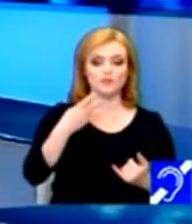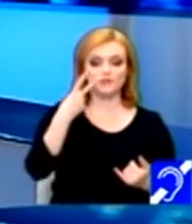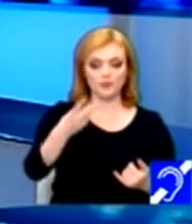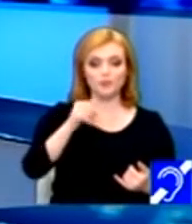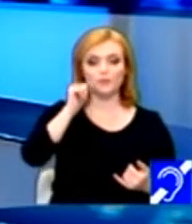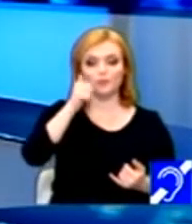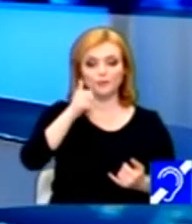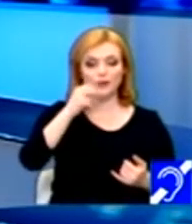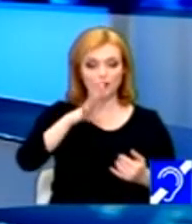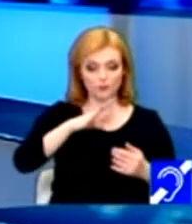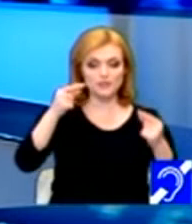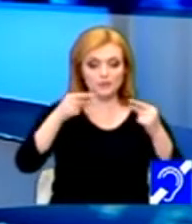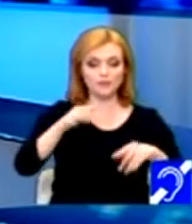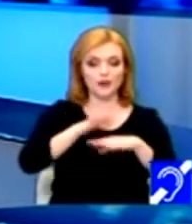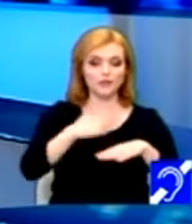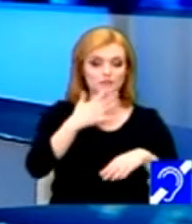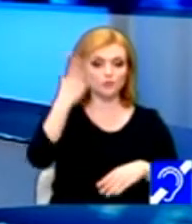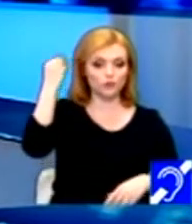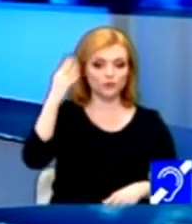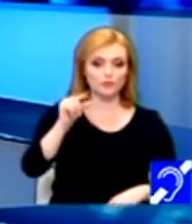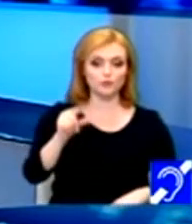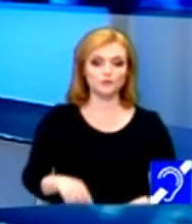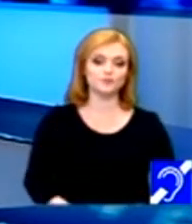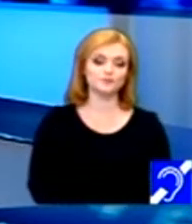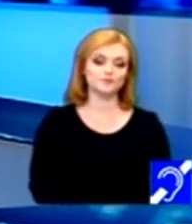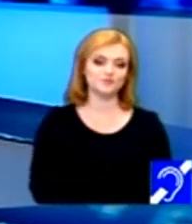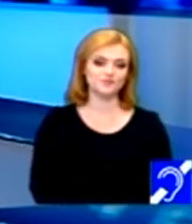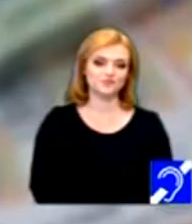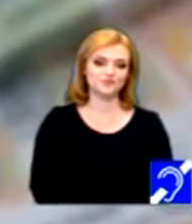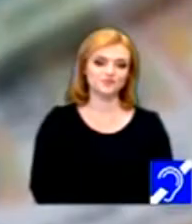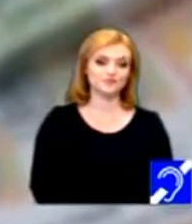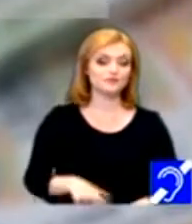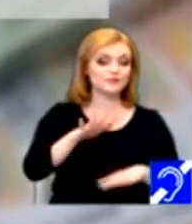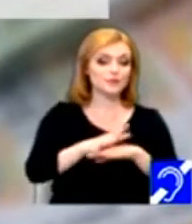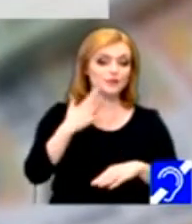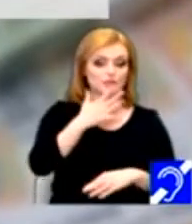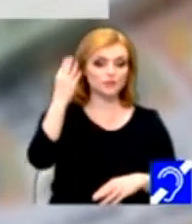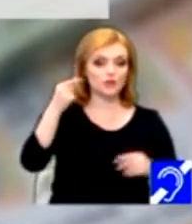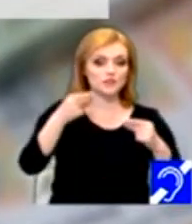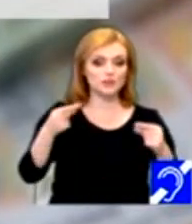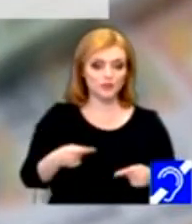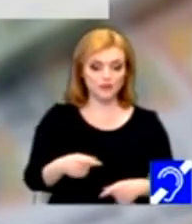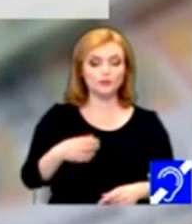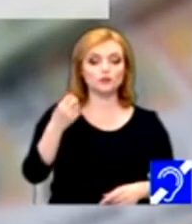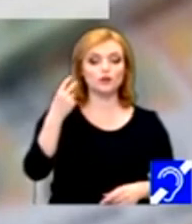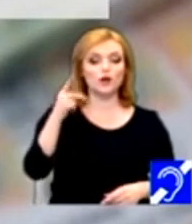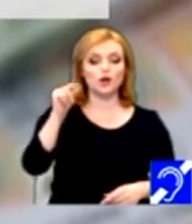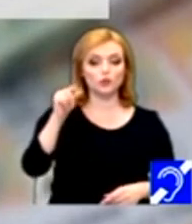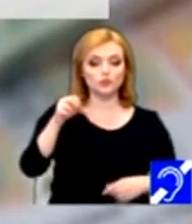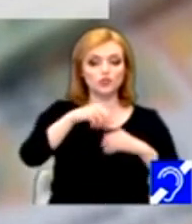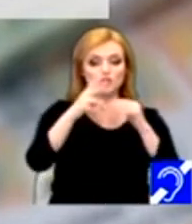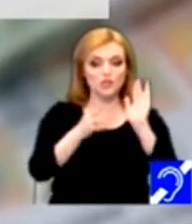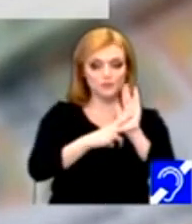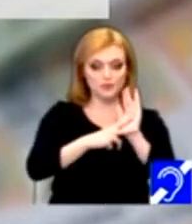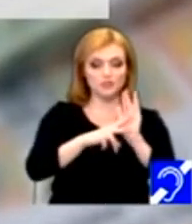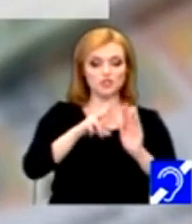principalele cotații valutare stabilite de Banca Națională a Moldovei. Banca Națională a stabilit un curs oficial de 17